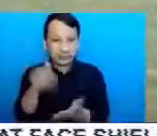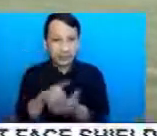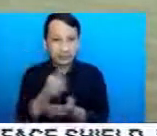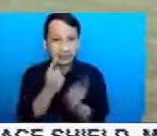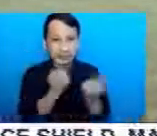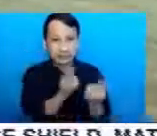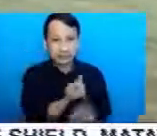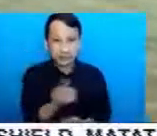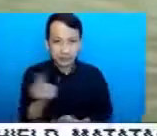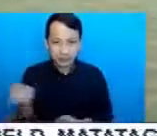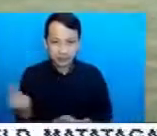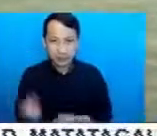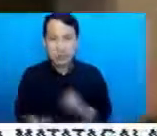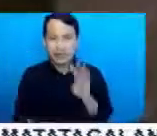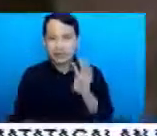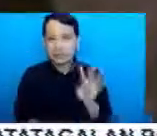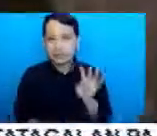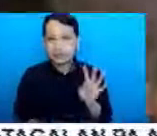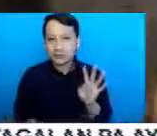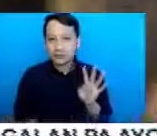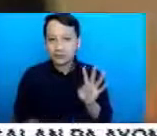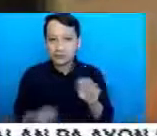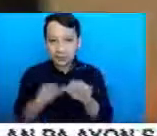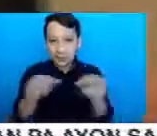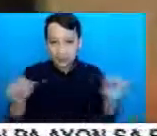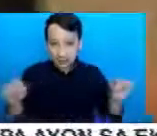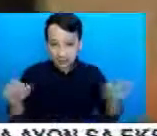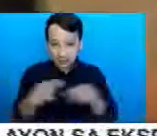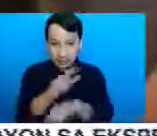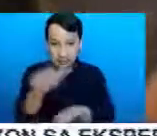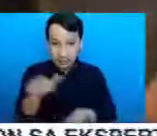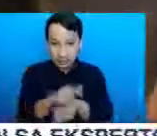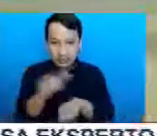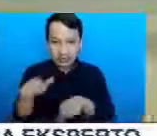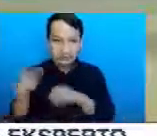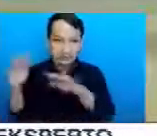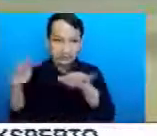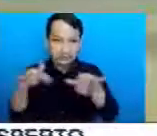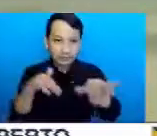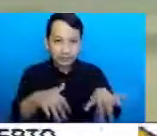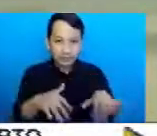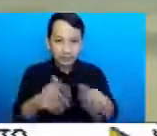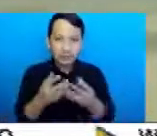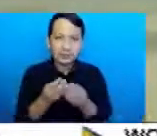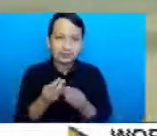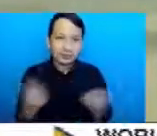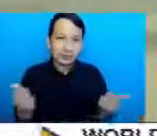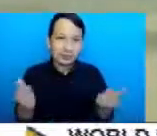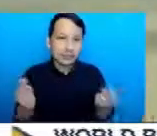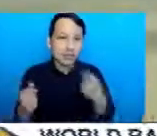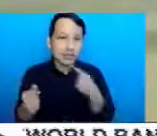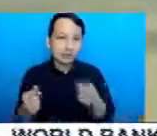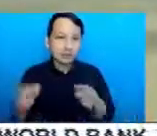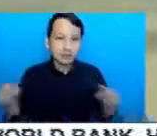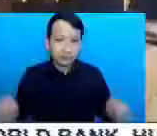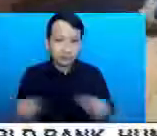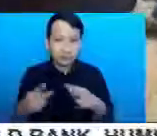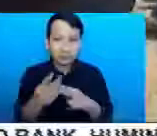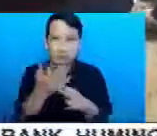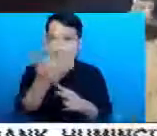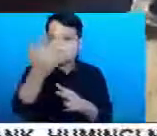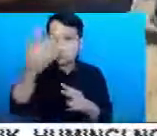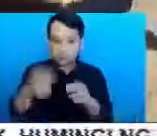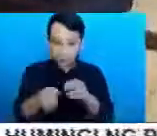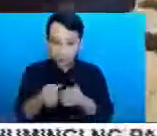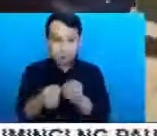mga nakalipas na araw. Umaabot naman sa 1,500 meters ang taas ng gas plumes. Kahapon binisita ni